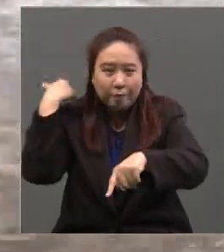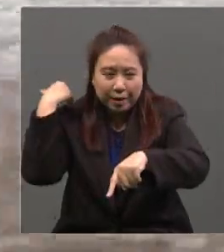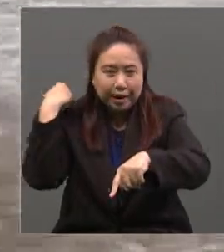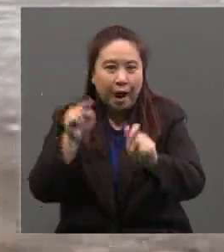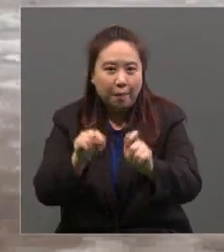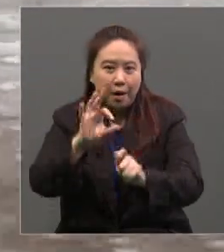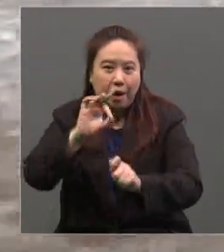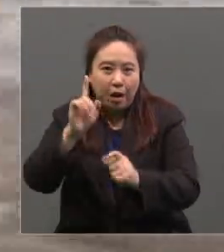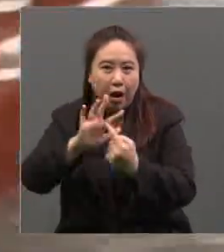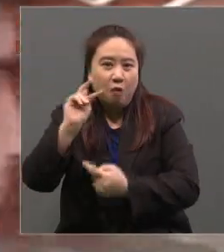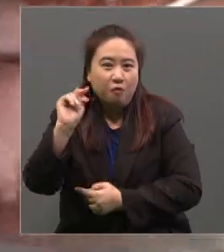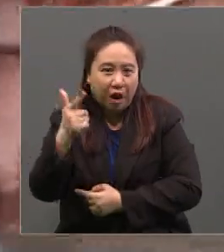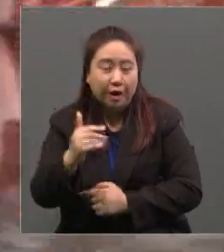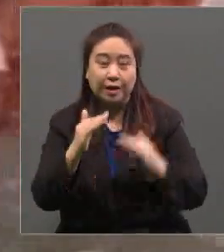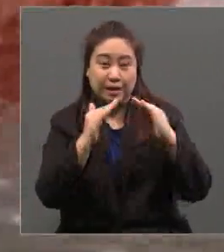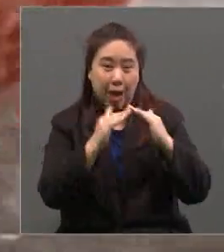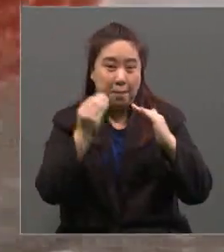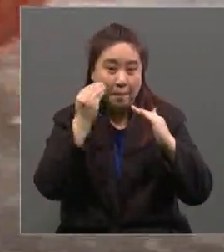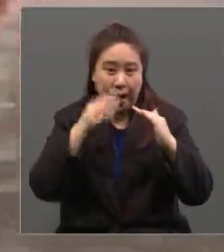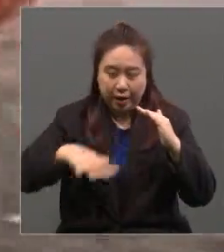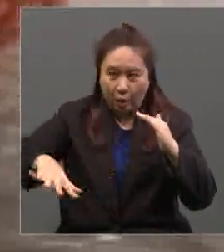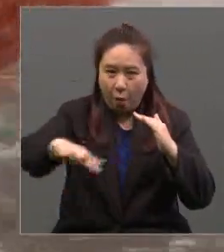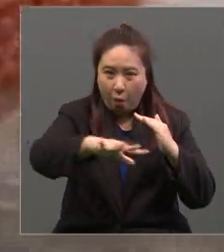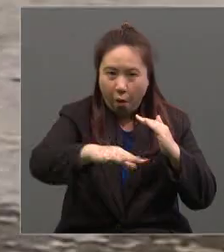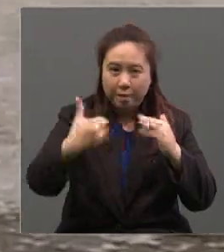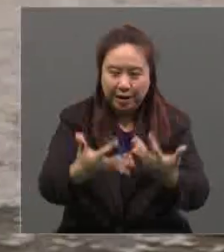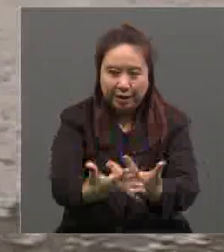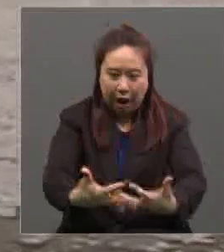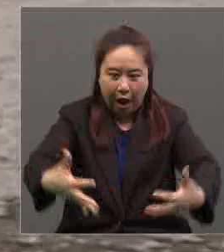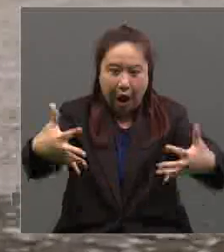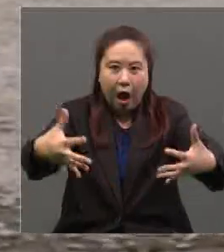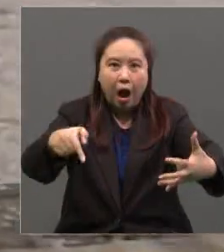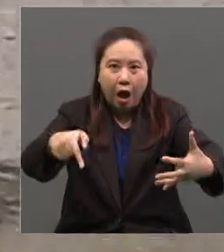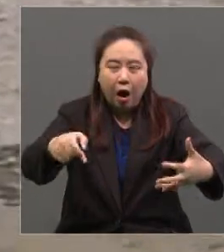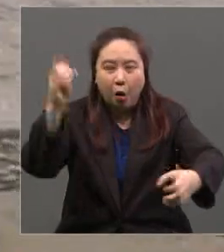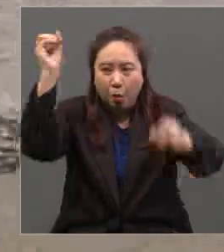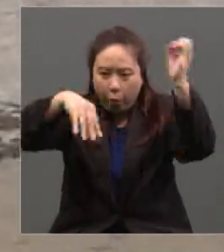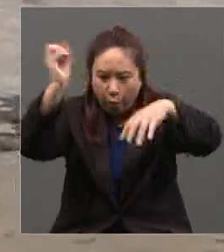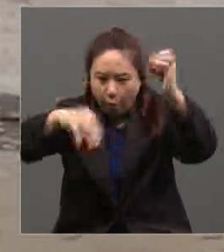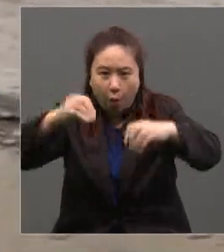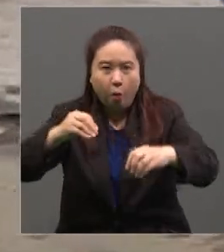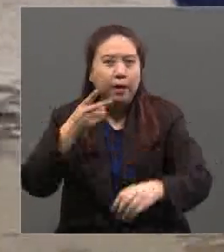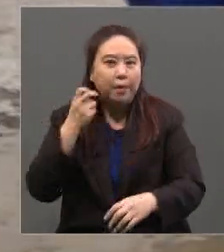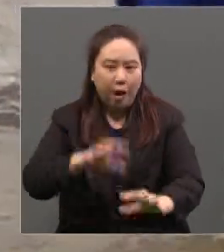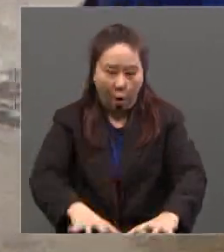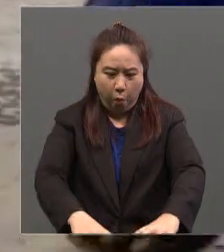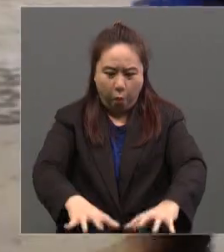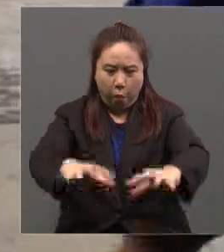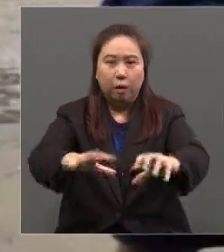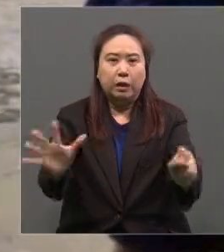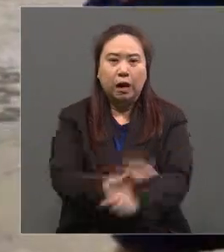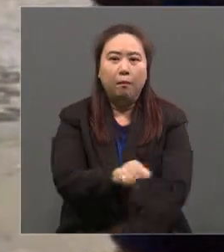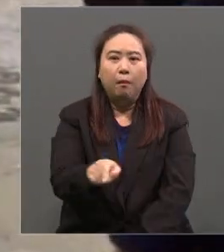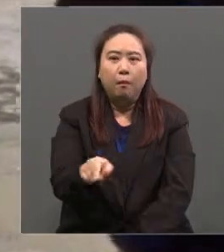มีลูกเห็บตกลงมาเกลื่อนลานบ้านค่ะชาวบ้านก็นำตะกร้าเนี่ยมารองรับลูกเห็บนะก็ได้จนเต็มตะกร้าอย่างที่เห็นเลยค่ะ